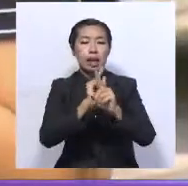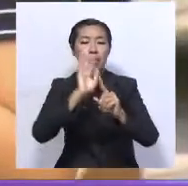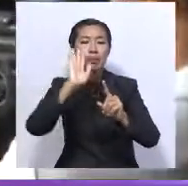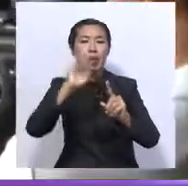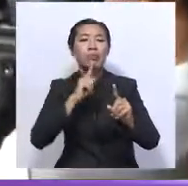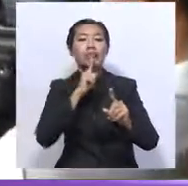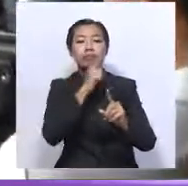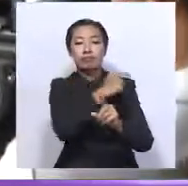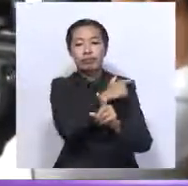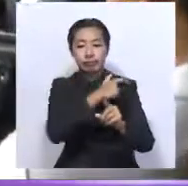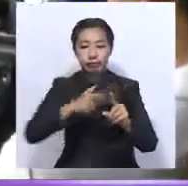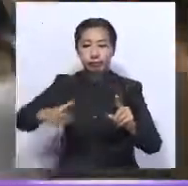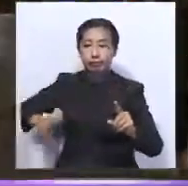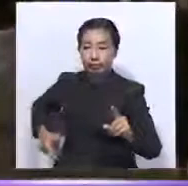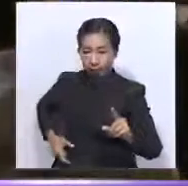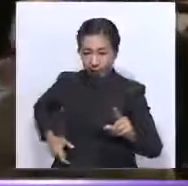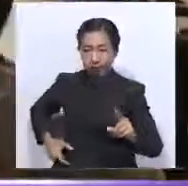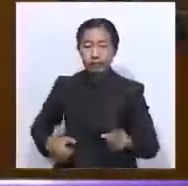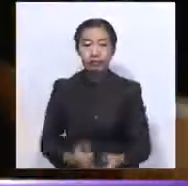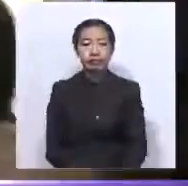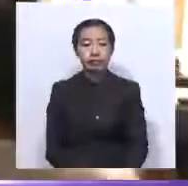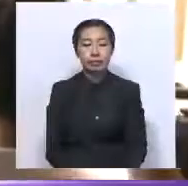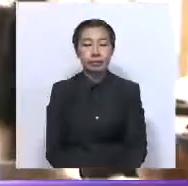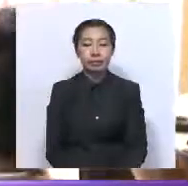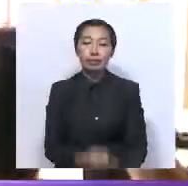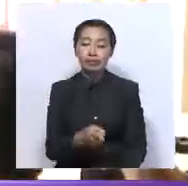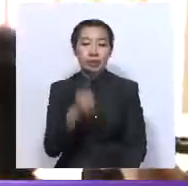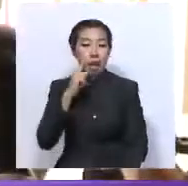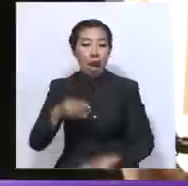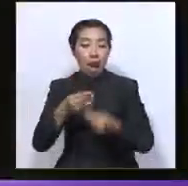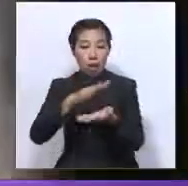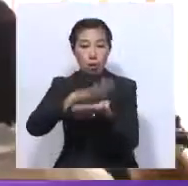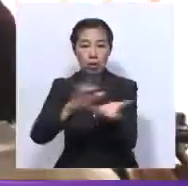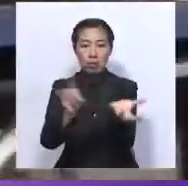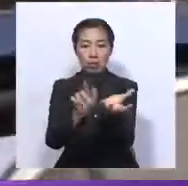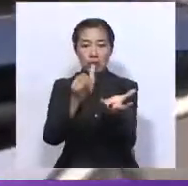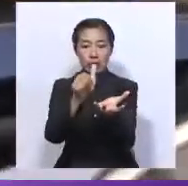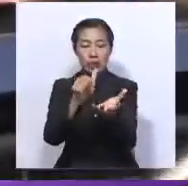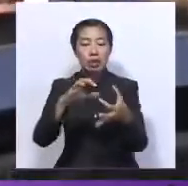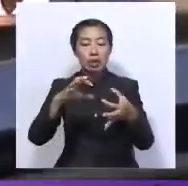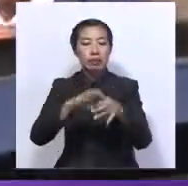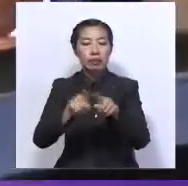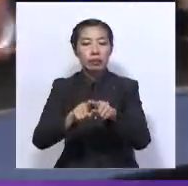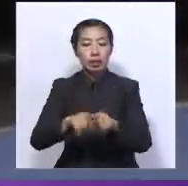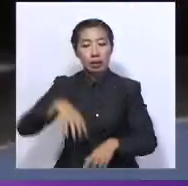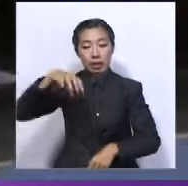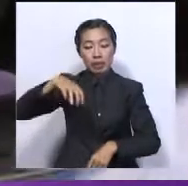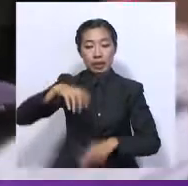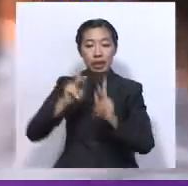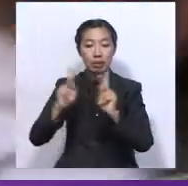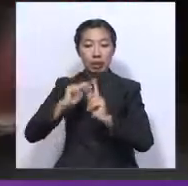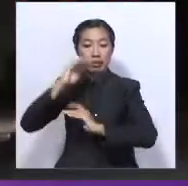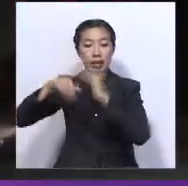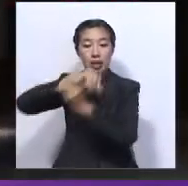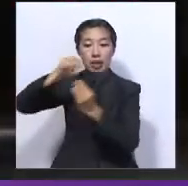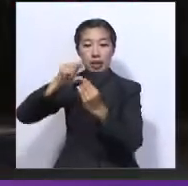จพระเทพรัตนราชสุดาสยามบรมราชกุมารีให้มีคุณภาพด้านสำนักงานคณะกรรมการพัฒนาการเศรษฐ